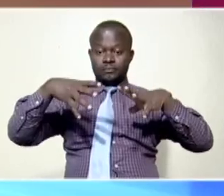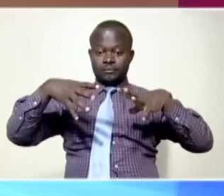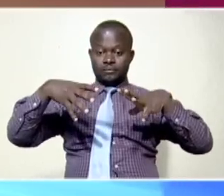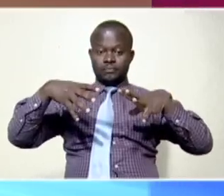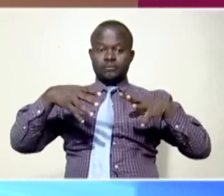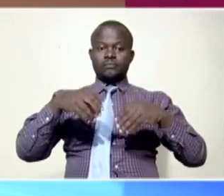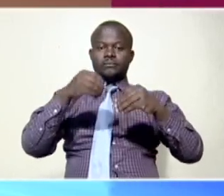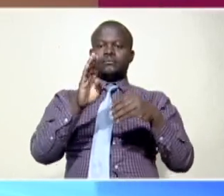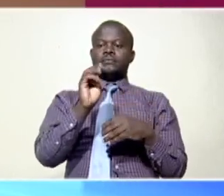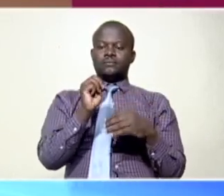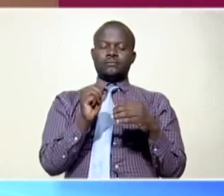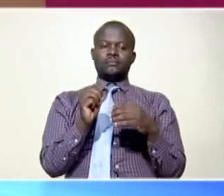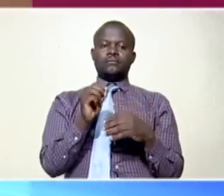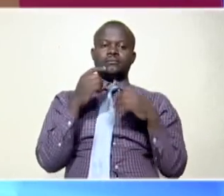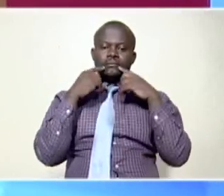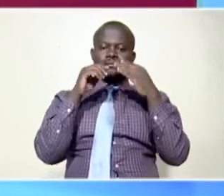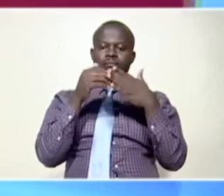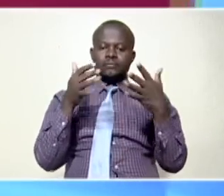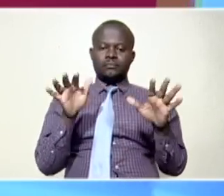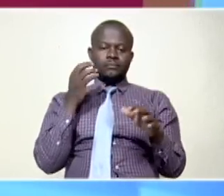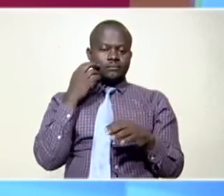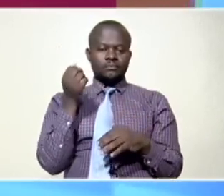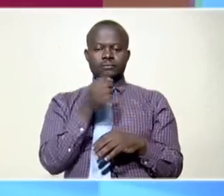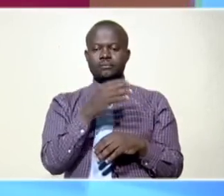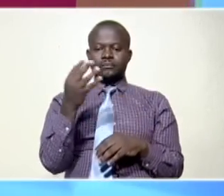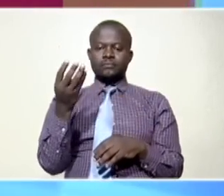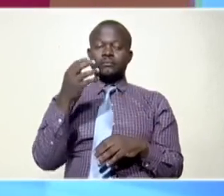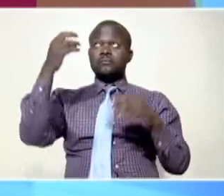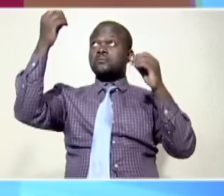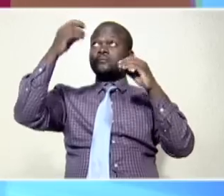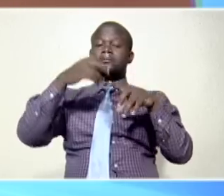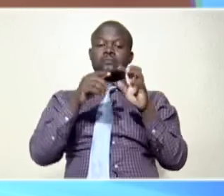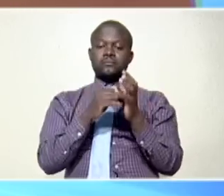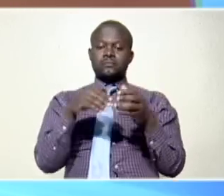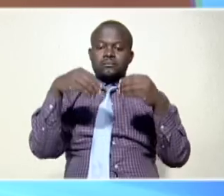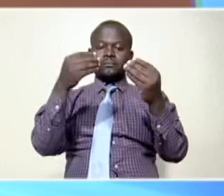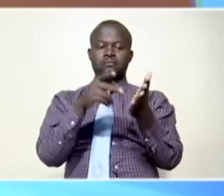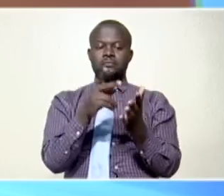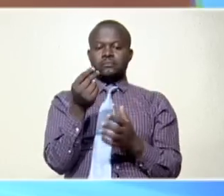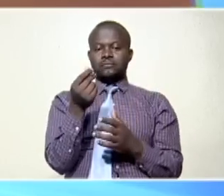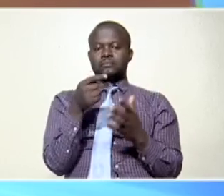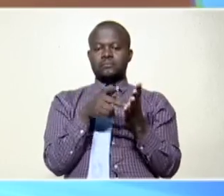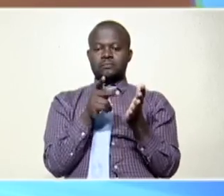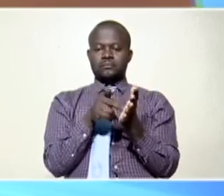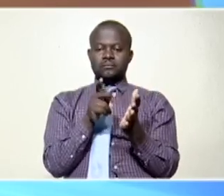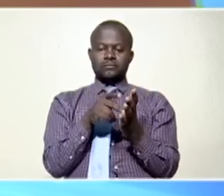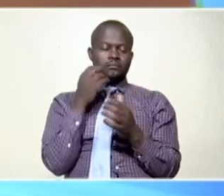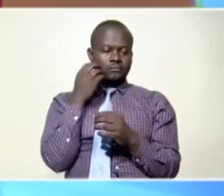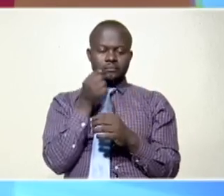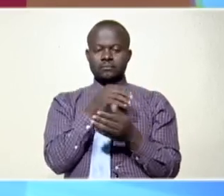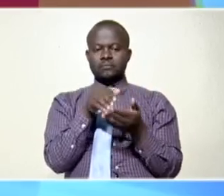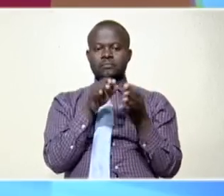yitwa Beam Limited. Bavuga ko bamaze amezi agera kuri ane badacana kandi batanga amafaranga yo kugura umuriro buri kwezi. Jean